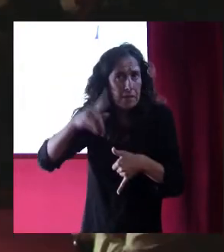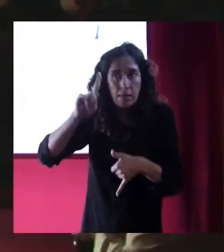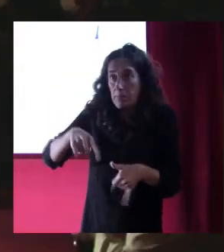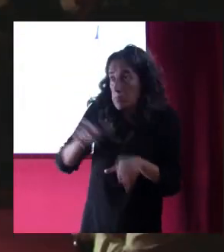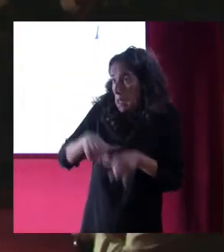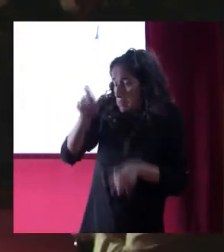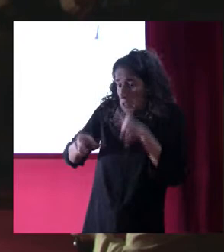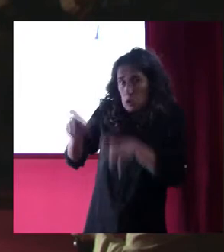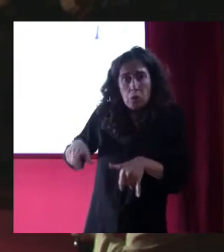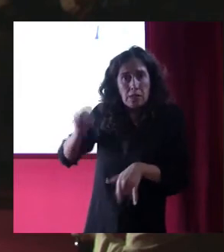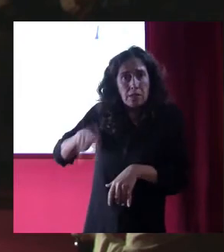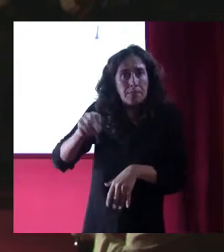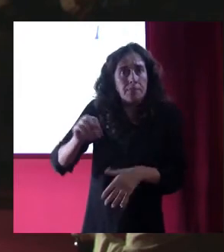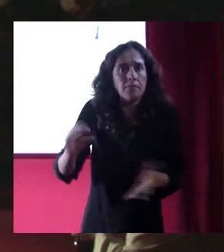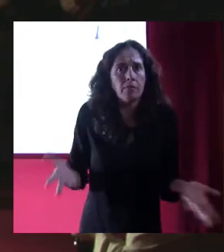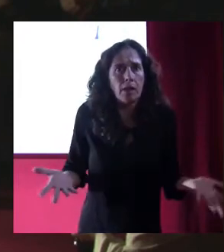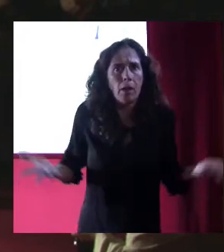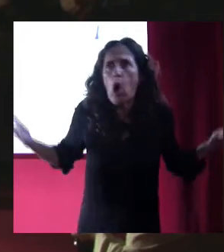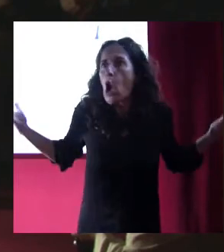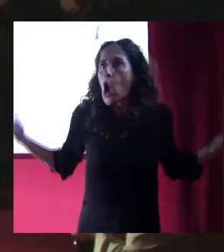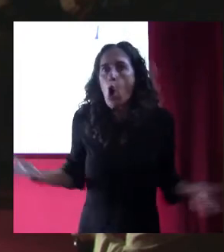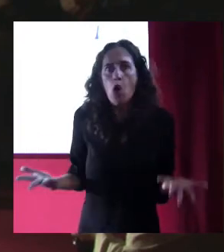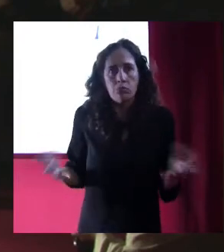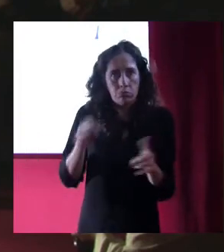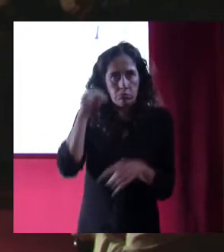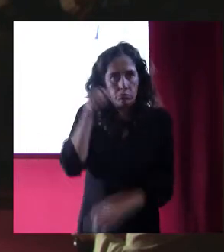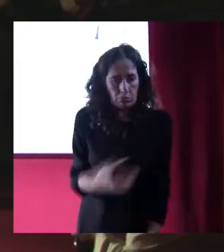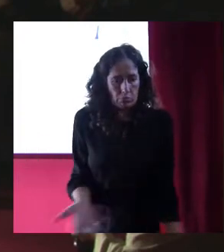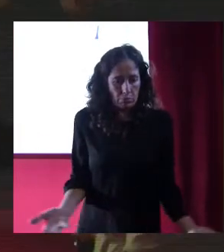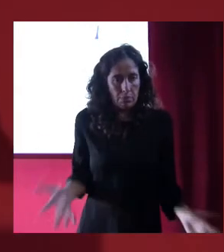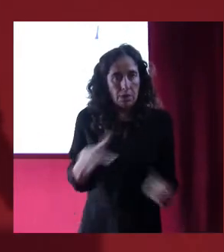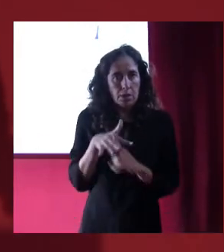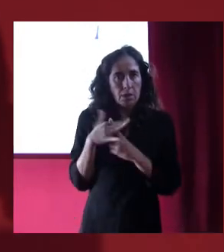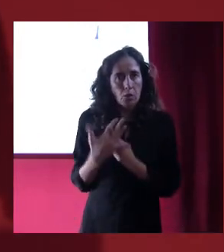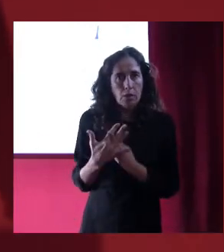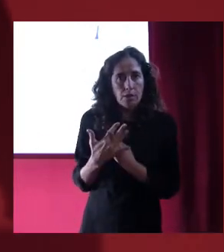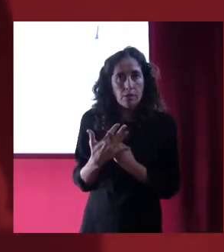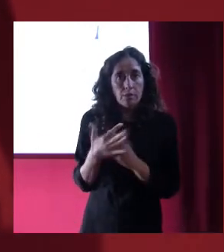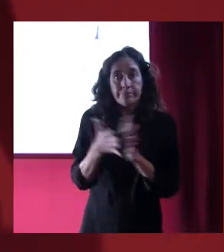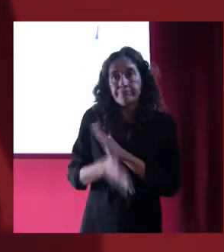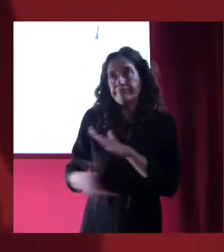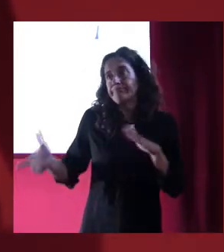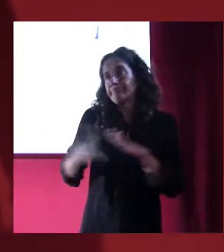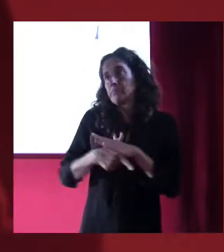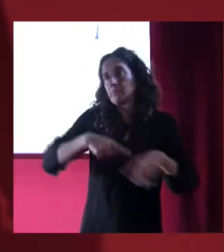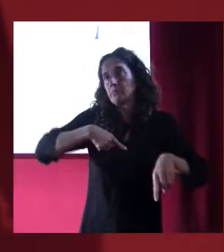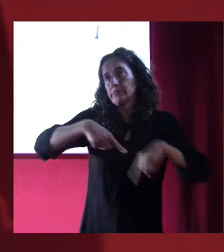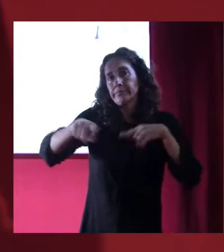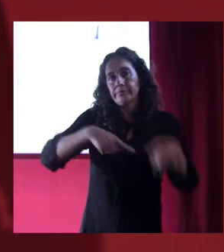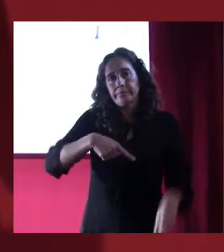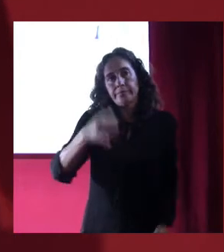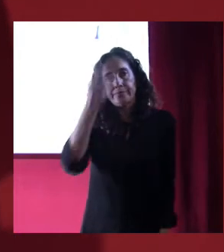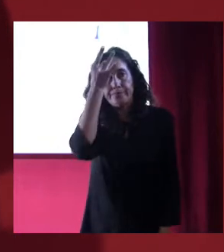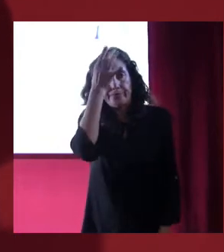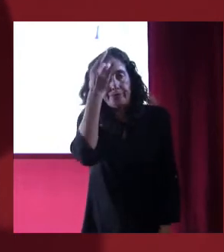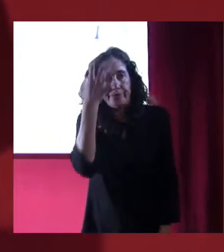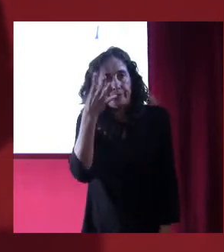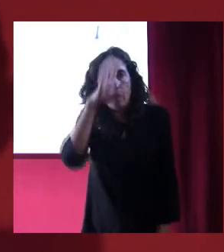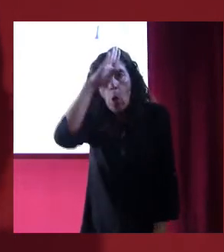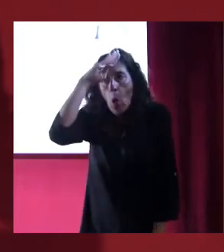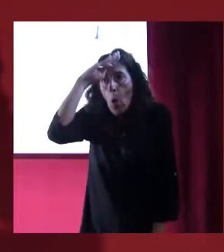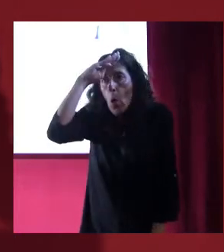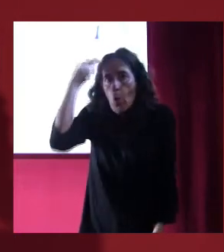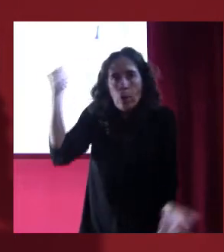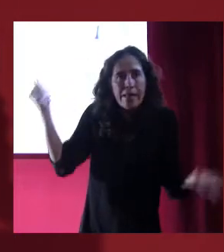mateix vianant. Però com hem arribat fins aquí? Gestionant la mobilitat amb frivolitat i oblidant elements